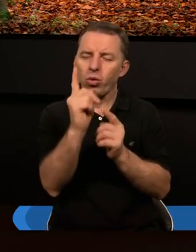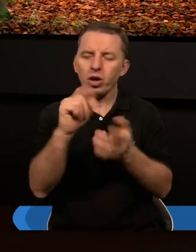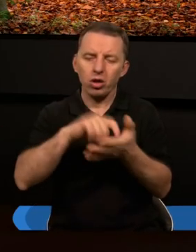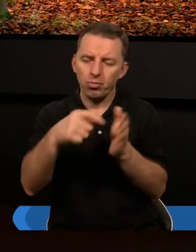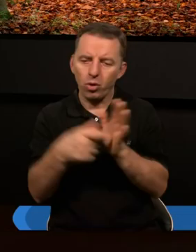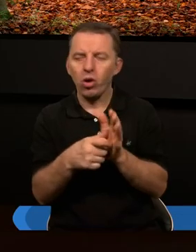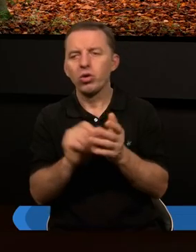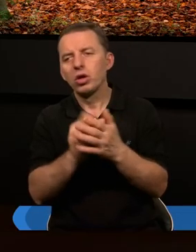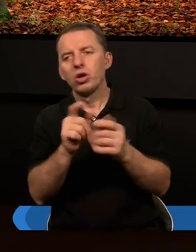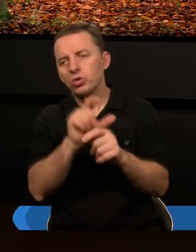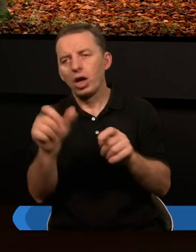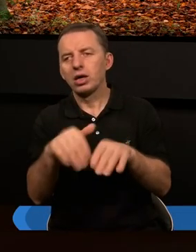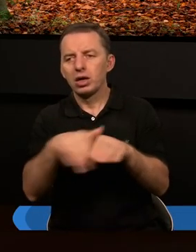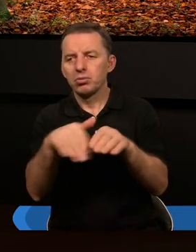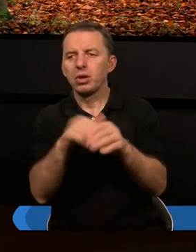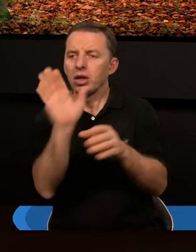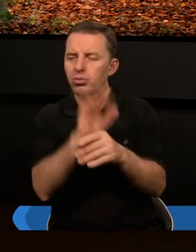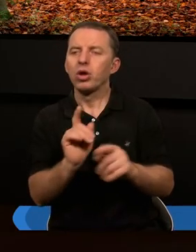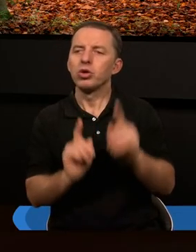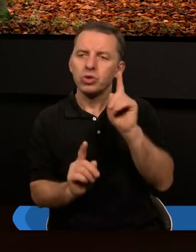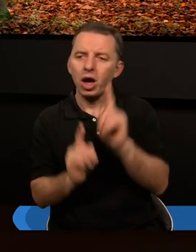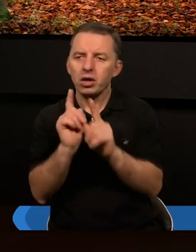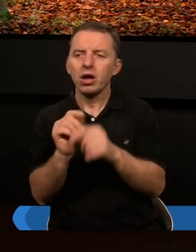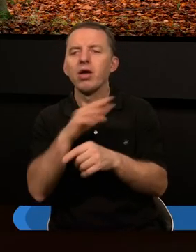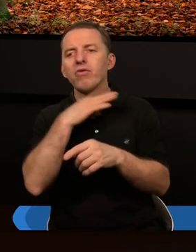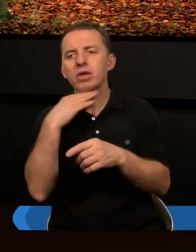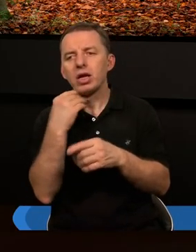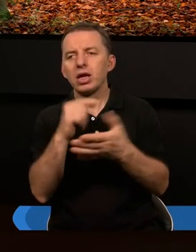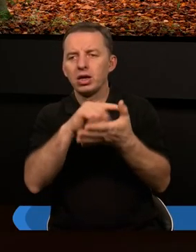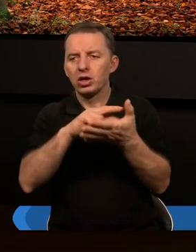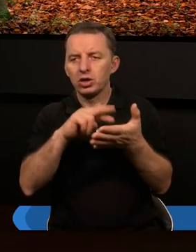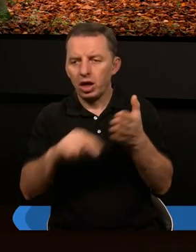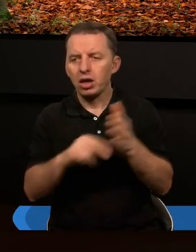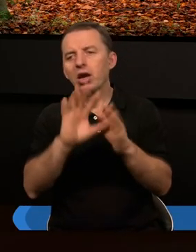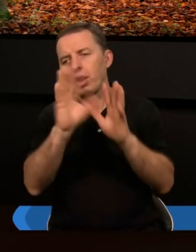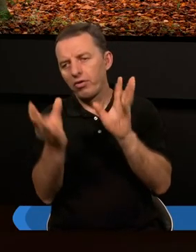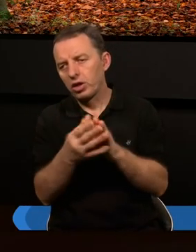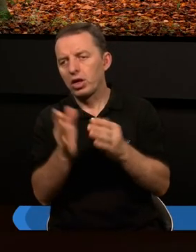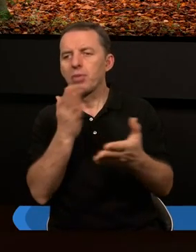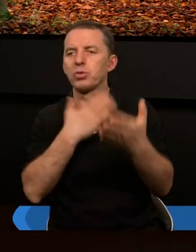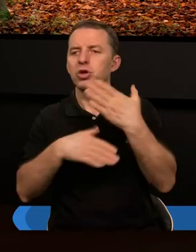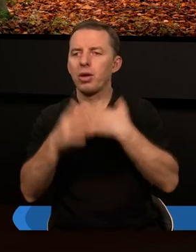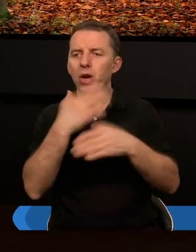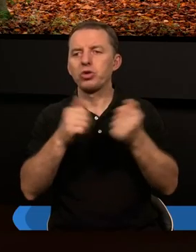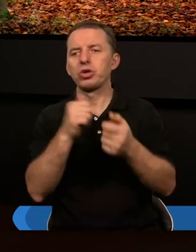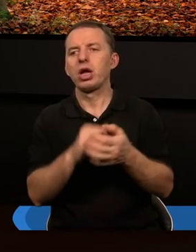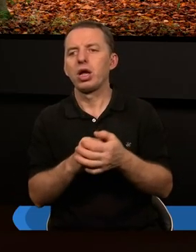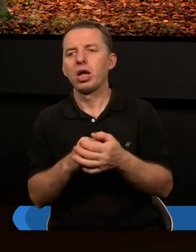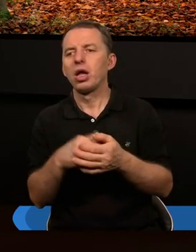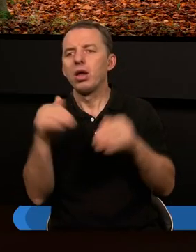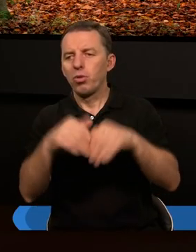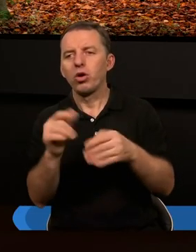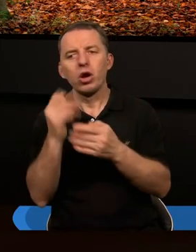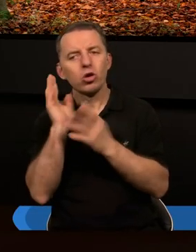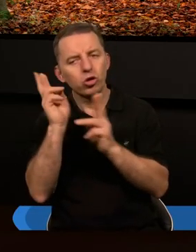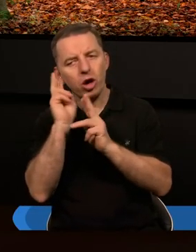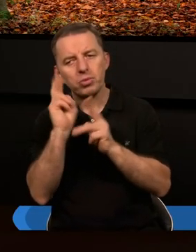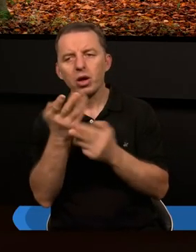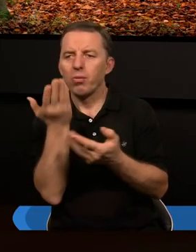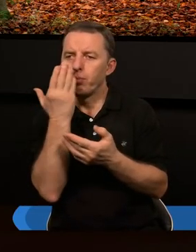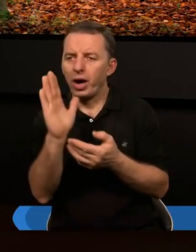spędzić czas z Bogiem. Ja myślę, że czasem wystarczy zrezygnować ze świeckich przyjemności. Ja może zabrzmie